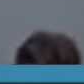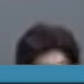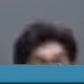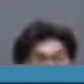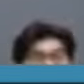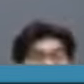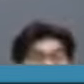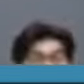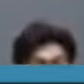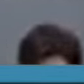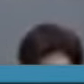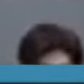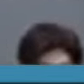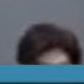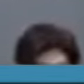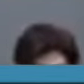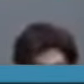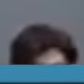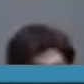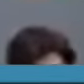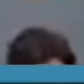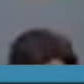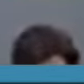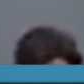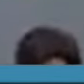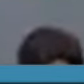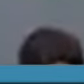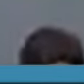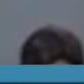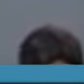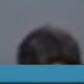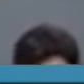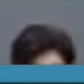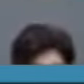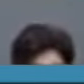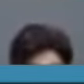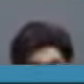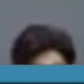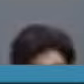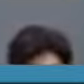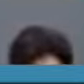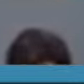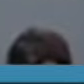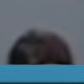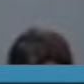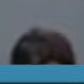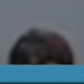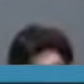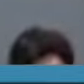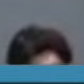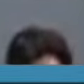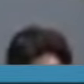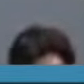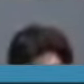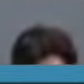าทและโครงการเร่งด่วนจำนวน4โครงการงบประมาณรวม339ล้านบาทจากนั้นเวลา 16:30 นาทีน